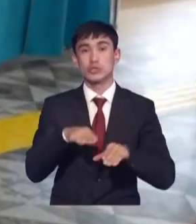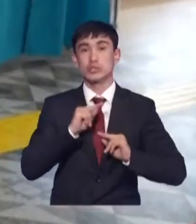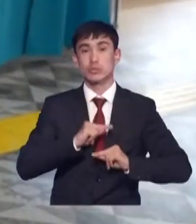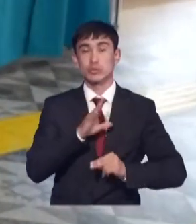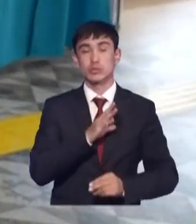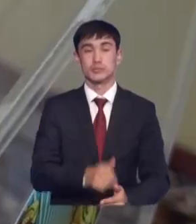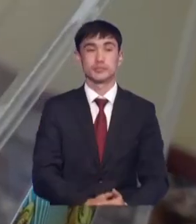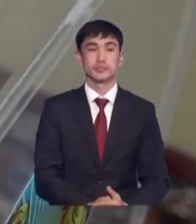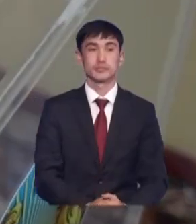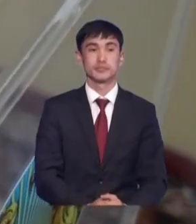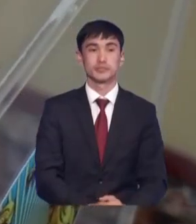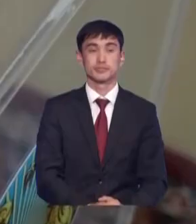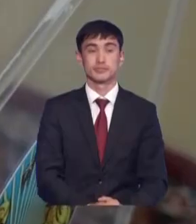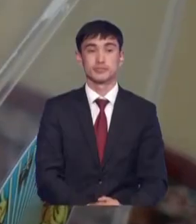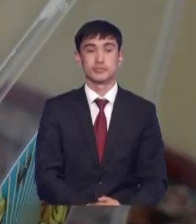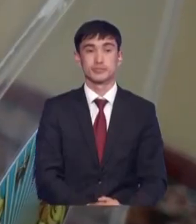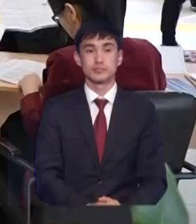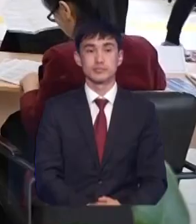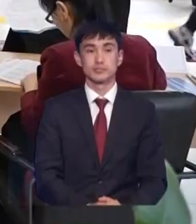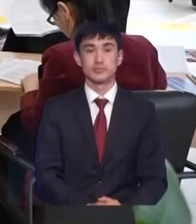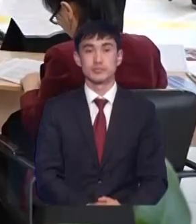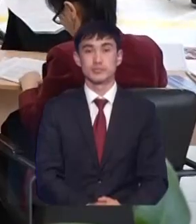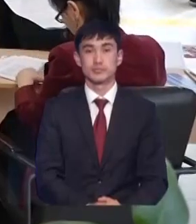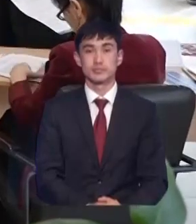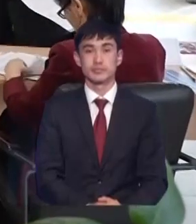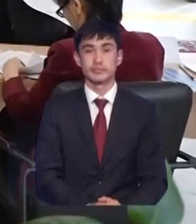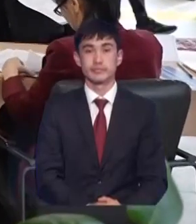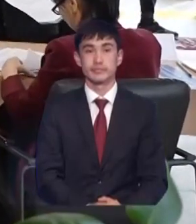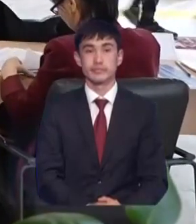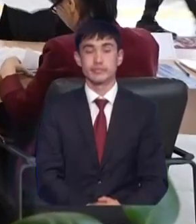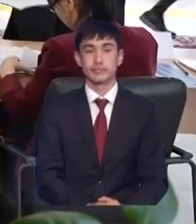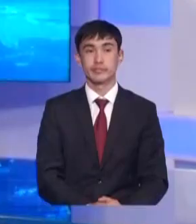Ернұр Медет, Ғабит Қабдырахман, Жетісу арнасы, Талдықорған.